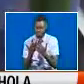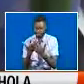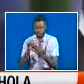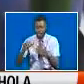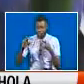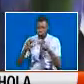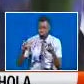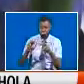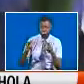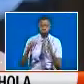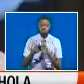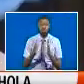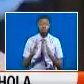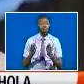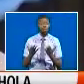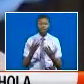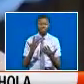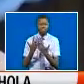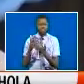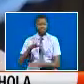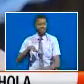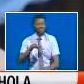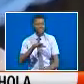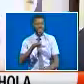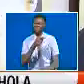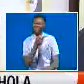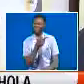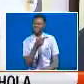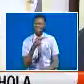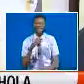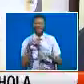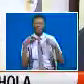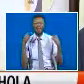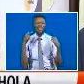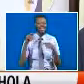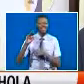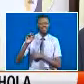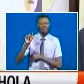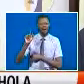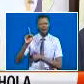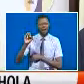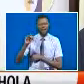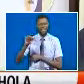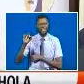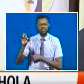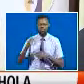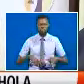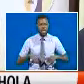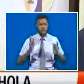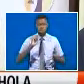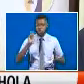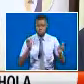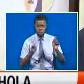anazuiliwa ulibainisha mabadiliko makubwa katika maisha yake. Whereas Mackenzie had a mattress and a